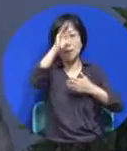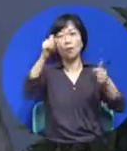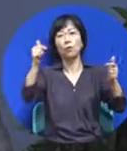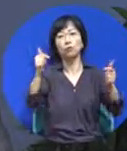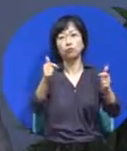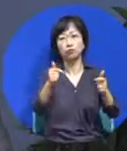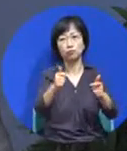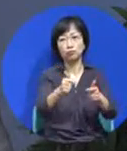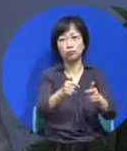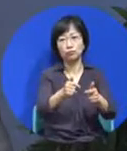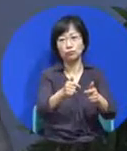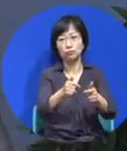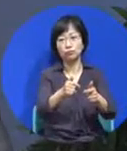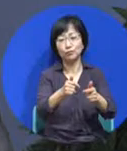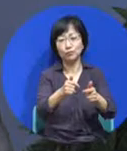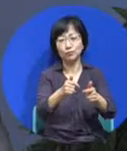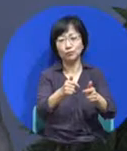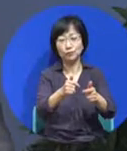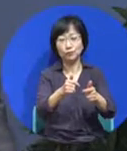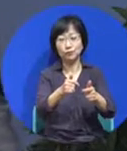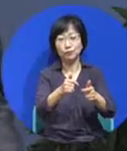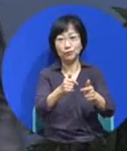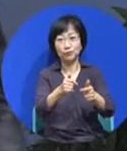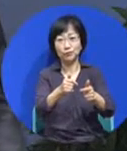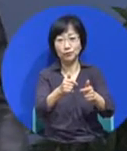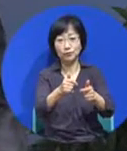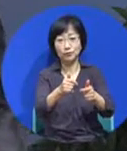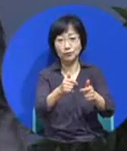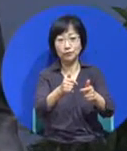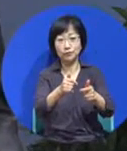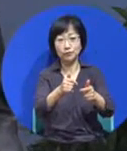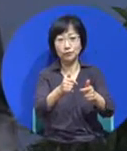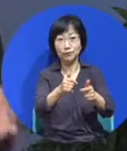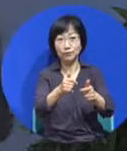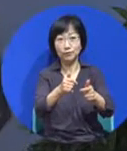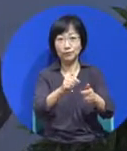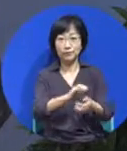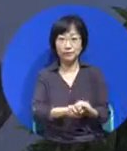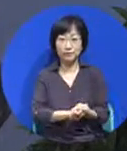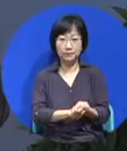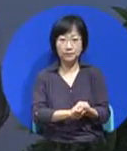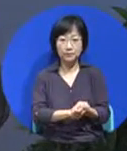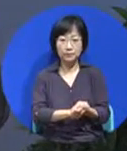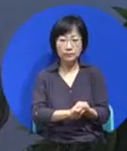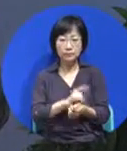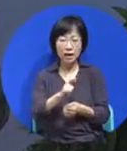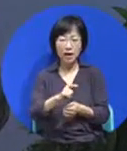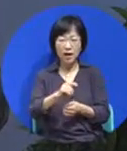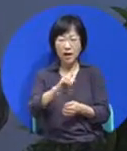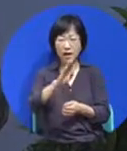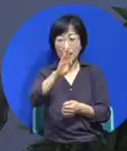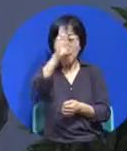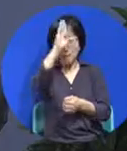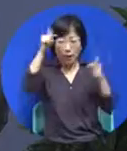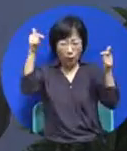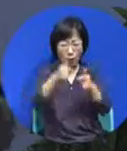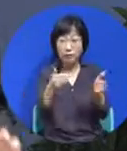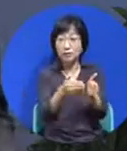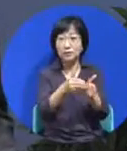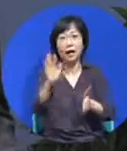was helping him. Eventually, he got better. 나왔는데 그냥 나은 게 아니고 하나님의 시대적인 음성을 깨달은 거예요. And as